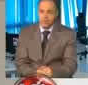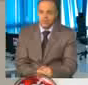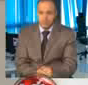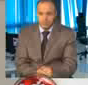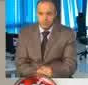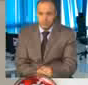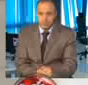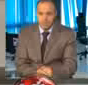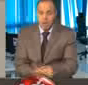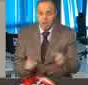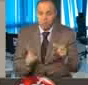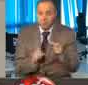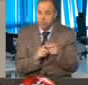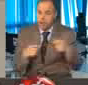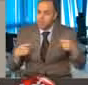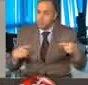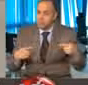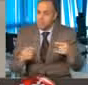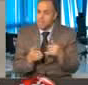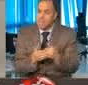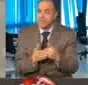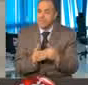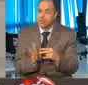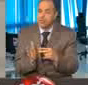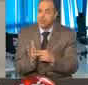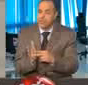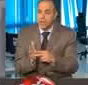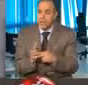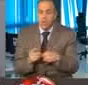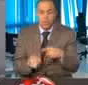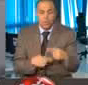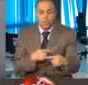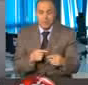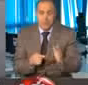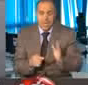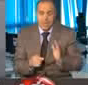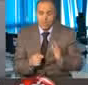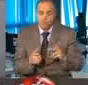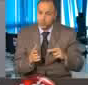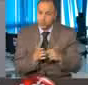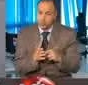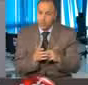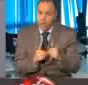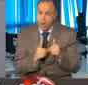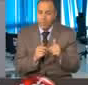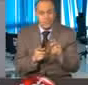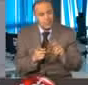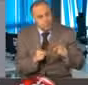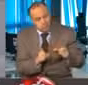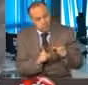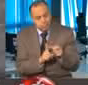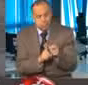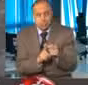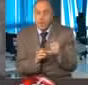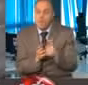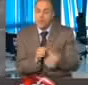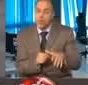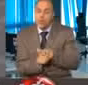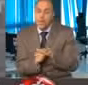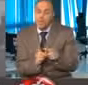مع انحسار القتال في مدينة حلب السورية، أين تواصل القوات الحكومية محاولة فرض سيطرتها على المدينة